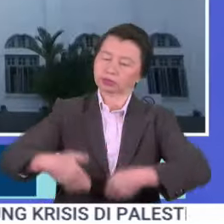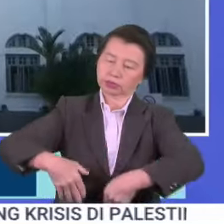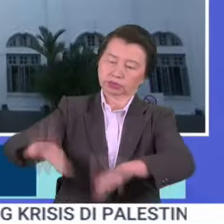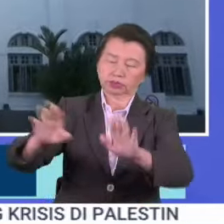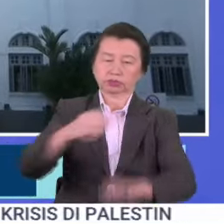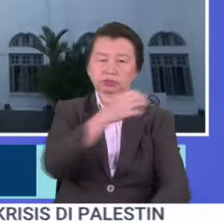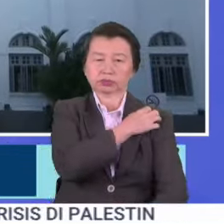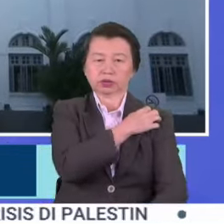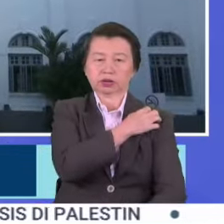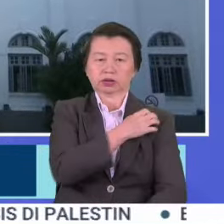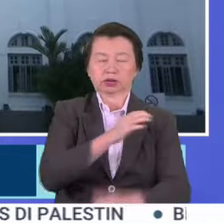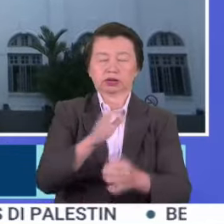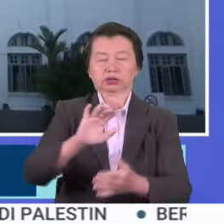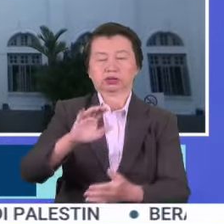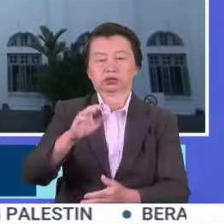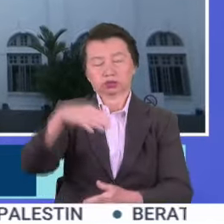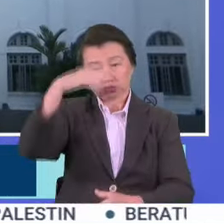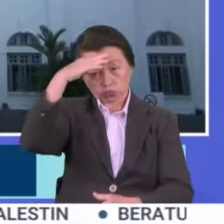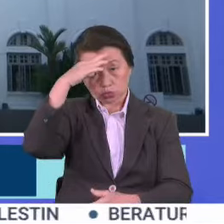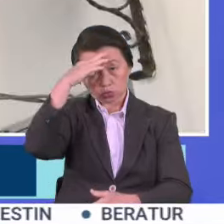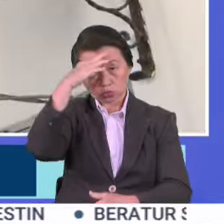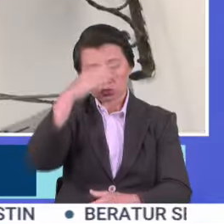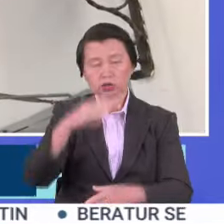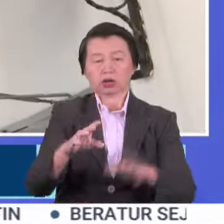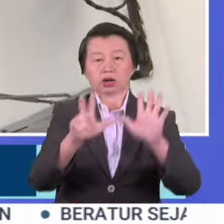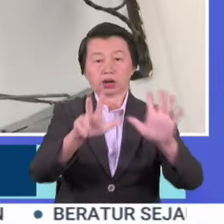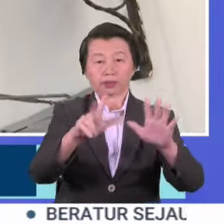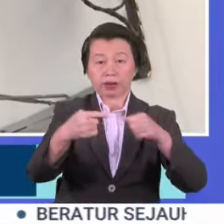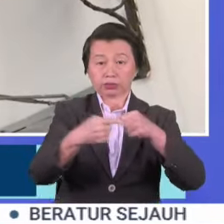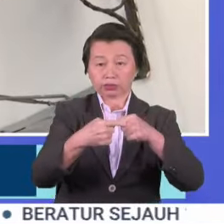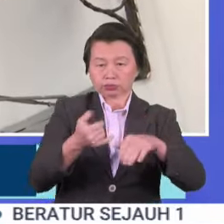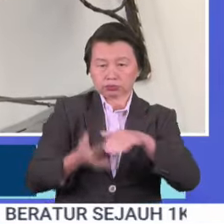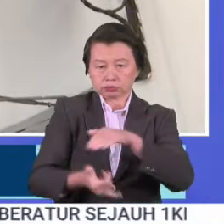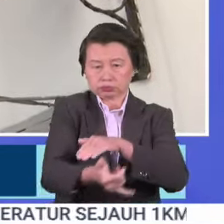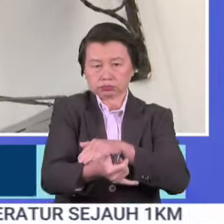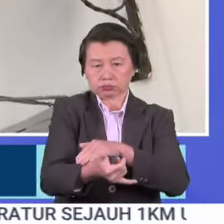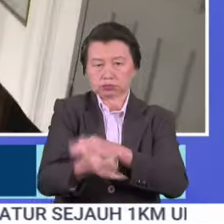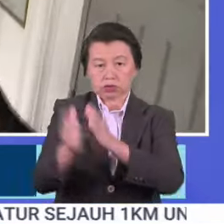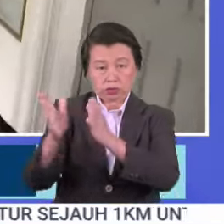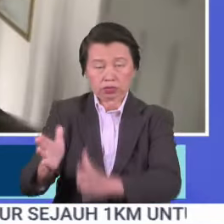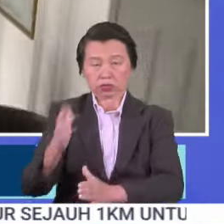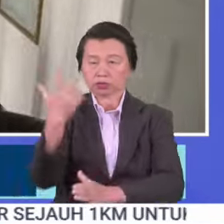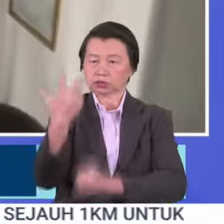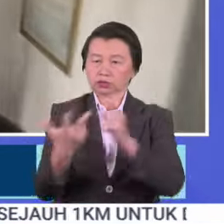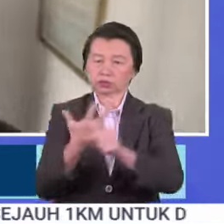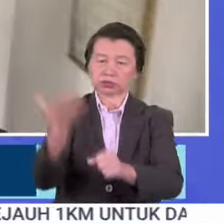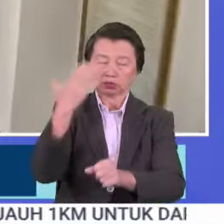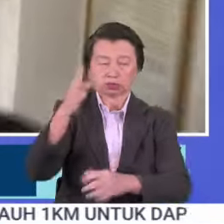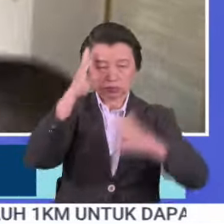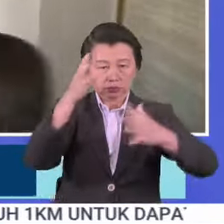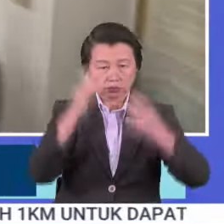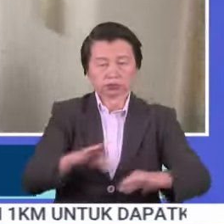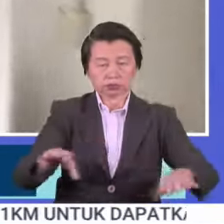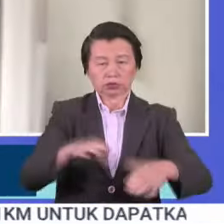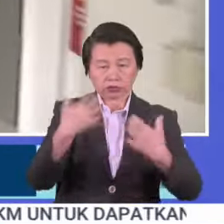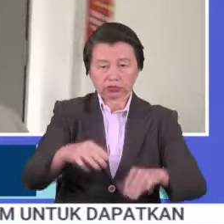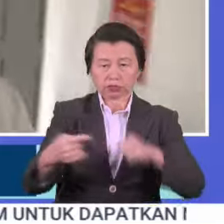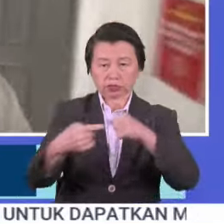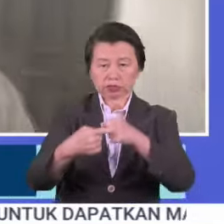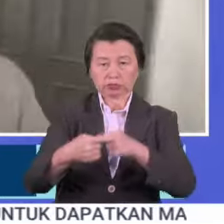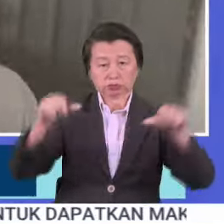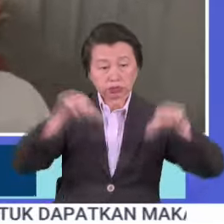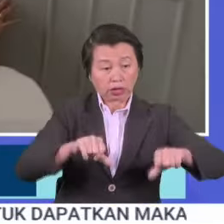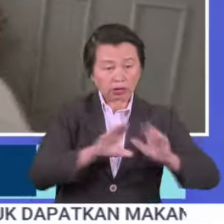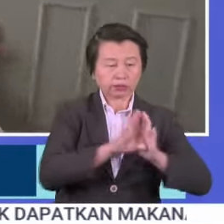pegawai kanan Jabatan Imigresen Johor daripada 8 pertuduhan penyeludupan migran 3 tahun lalu. Keputusan dibuat selepas pendakwaan